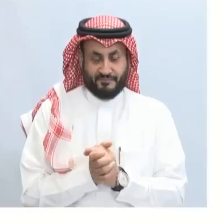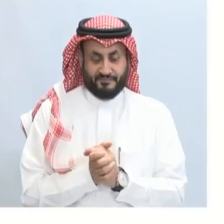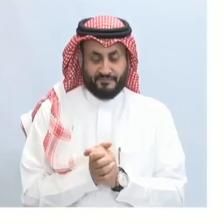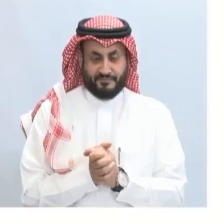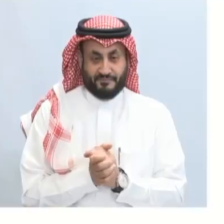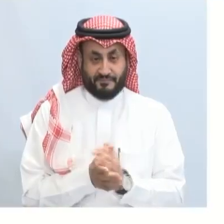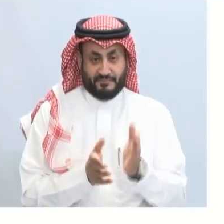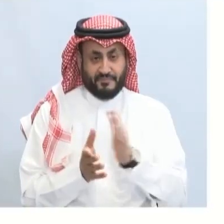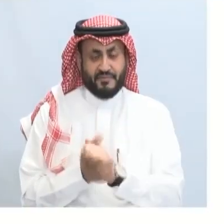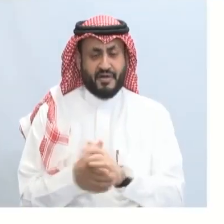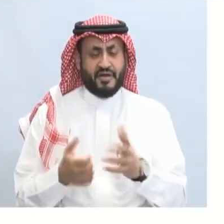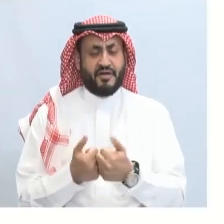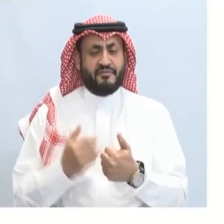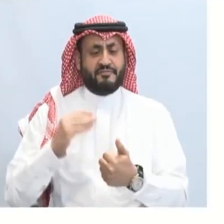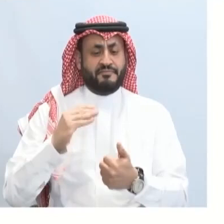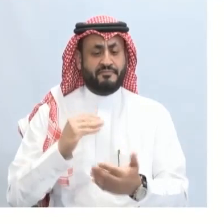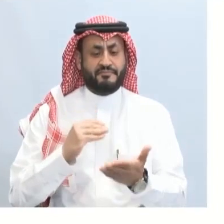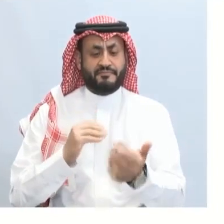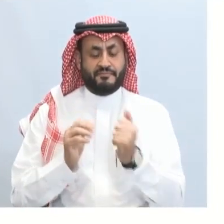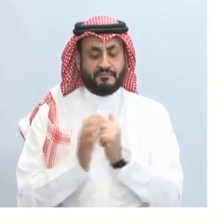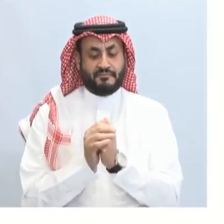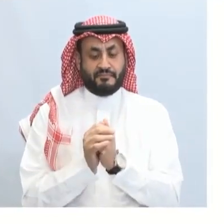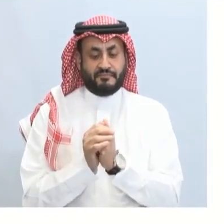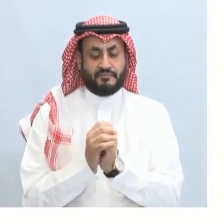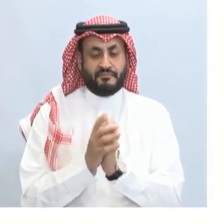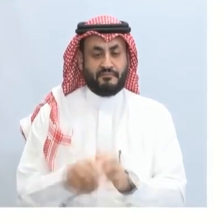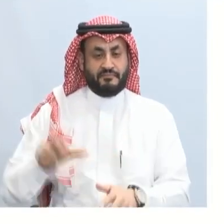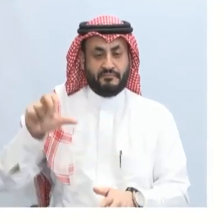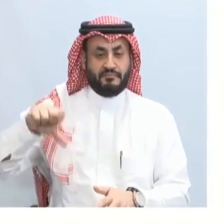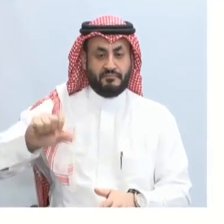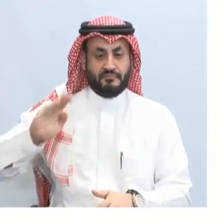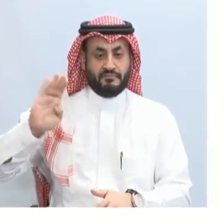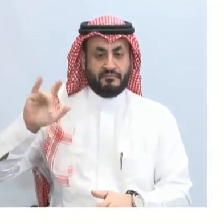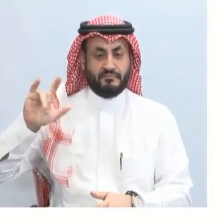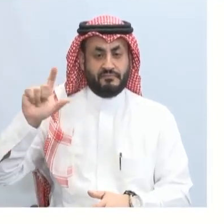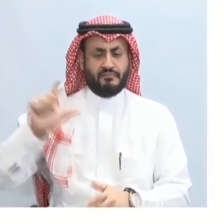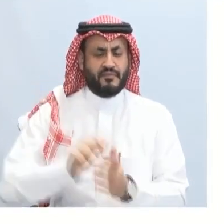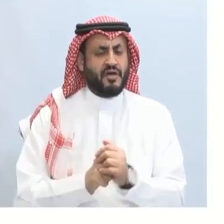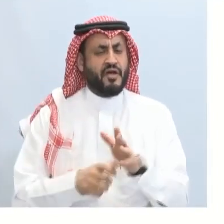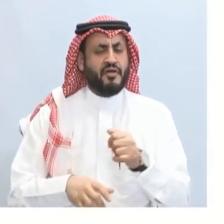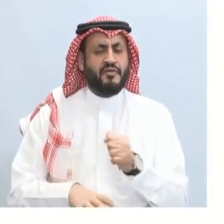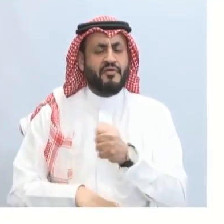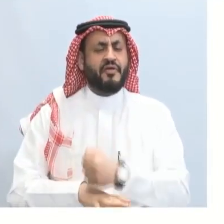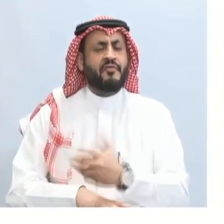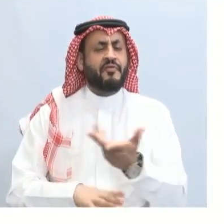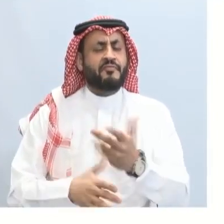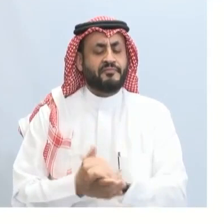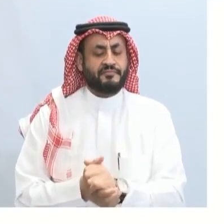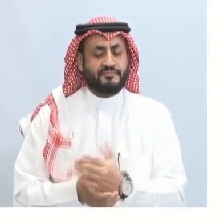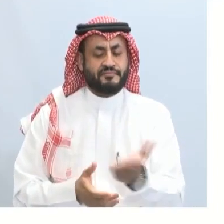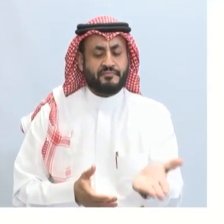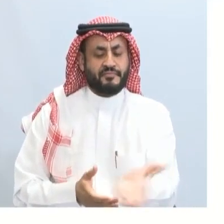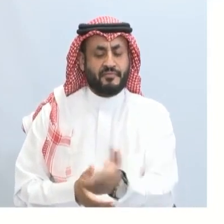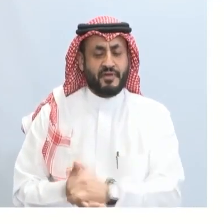نبدا سويا بالحل الوكيل المعتمد لهذا الجهاز يجب ان يتحمل يجب على